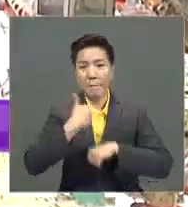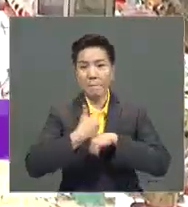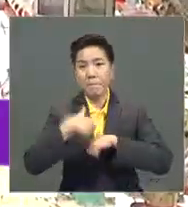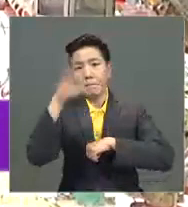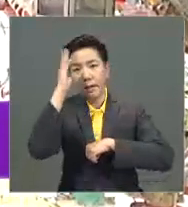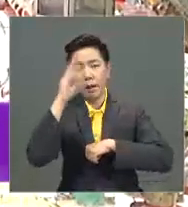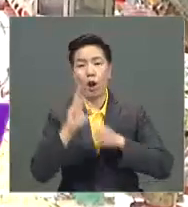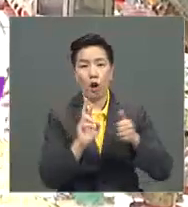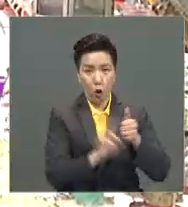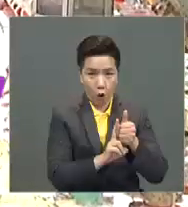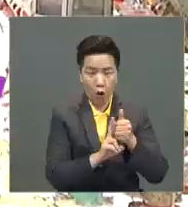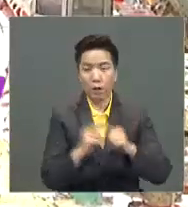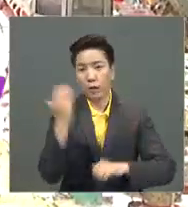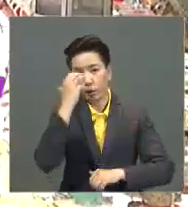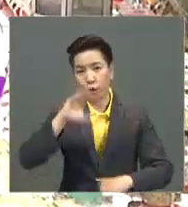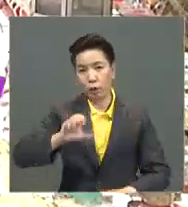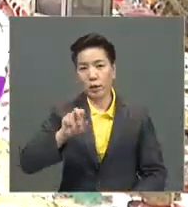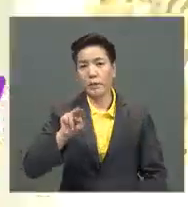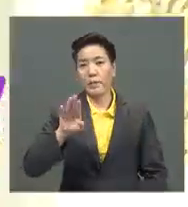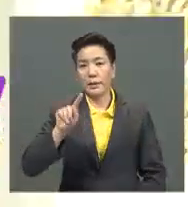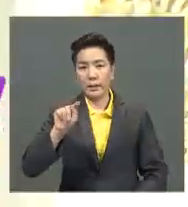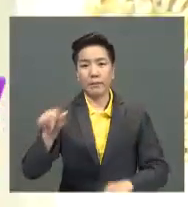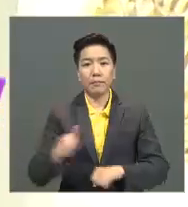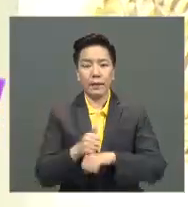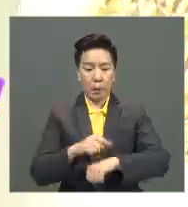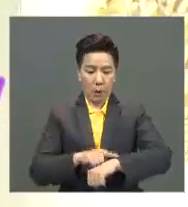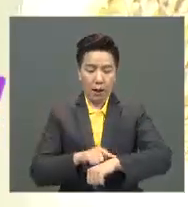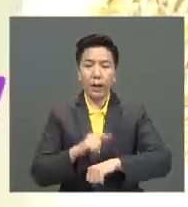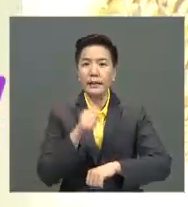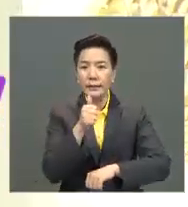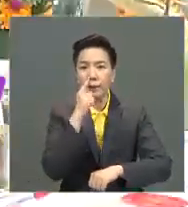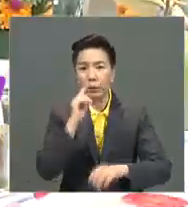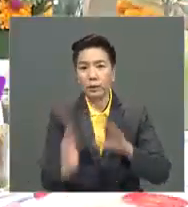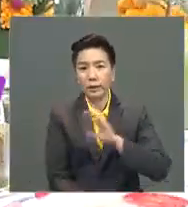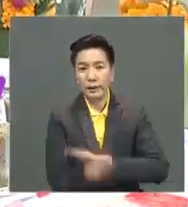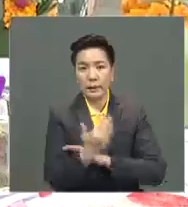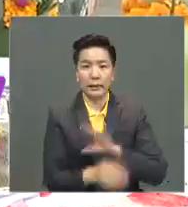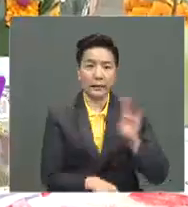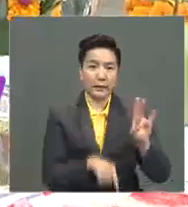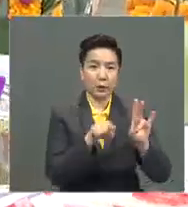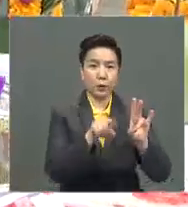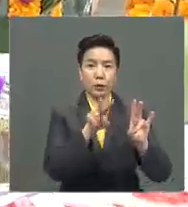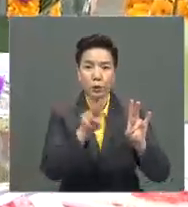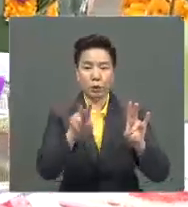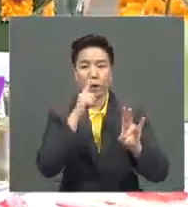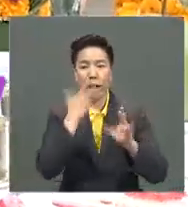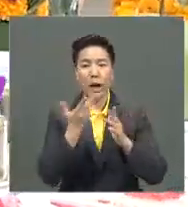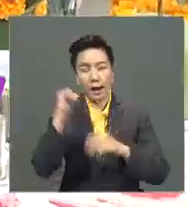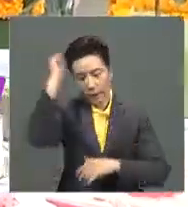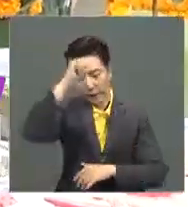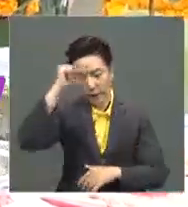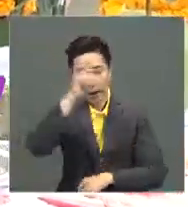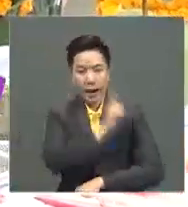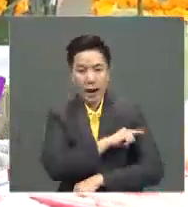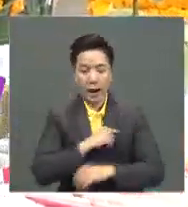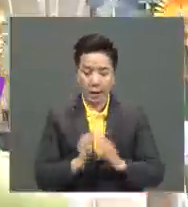องอธิบดีผู้อำนวยการสถานีโทรทัศน์ NBT ก็ถือฤกษ์งามยามดีค่ะ 7:22 นประกอบพิธีพราหมณ์สักการะ